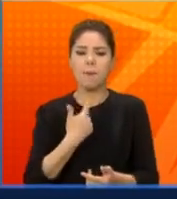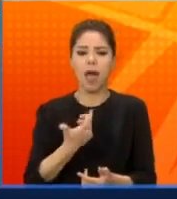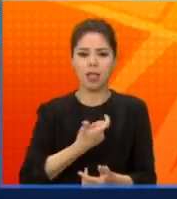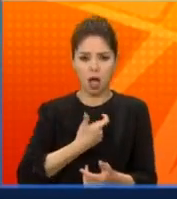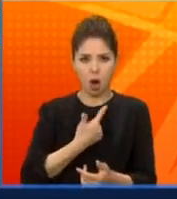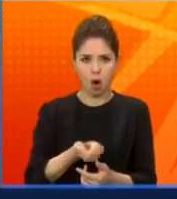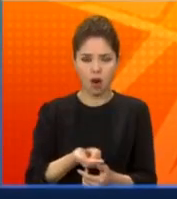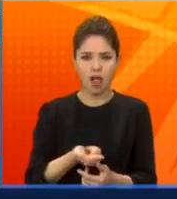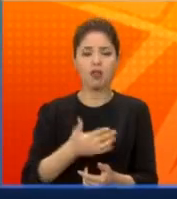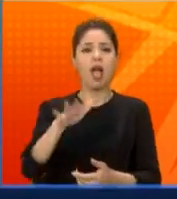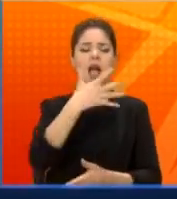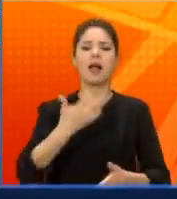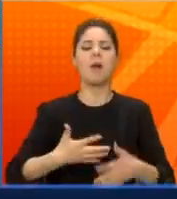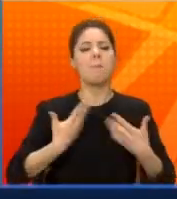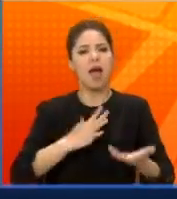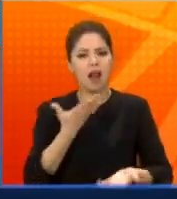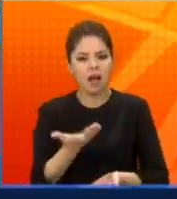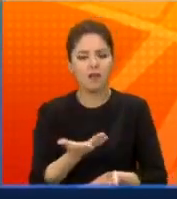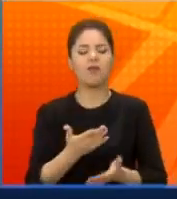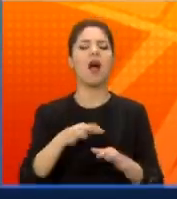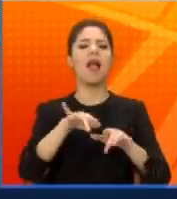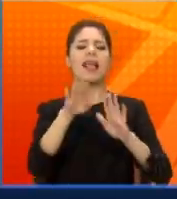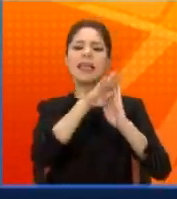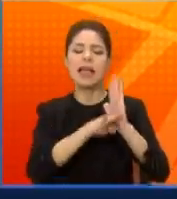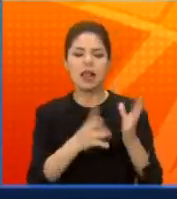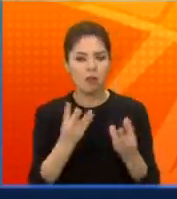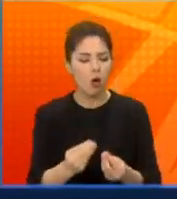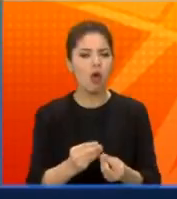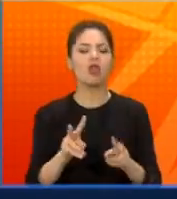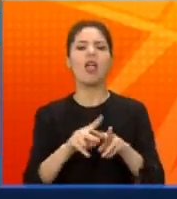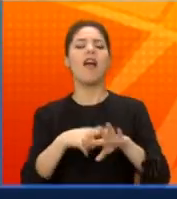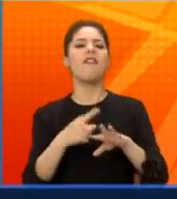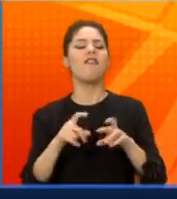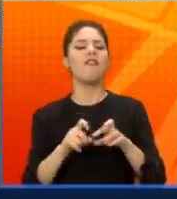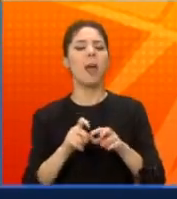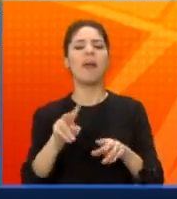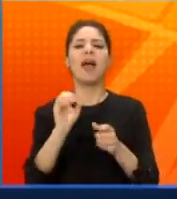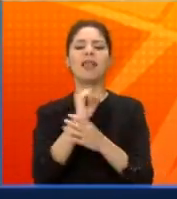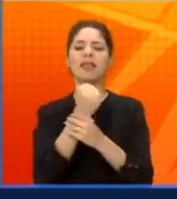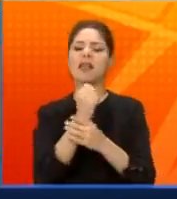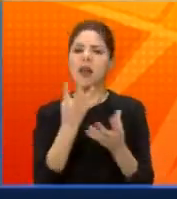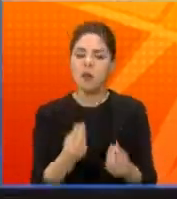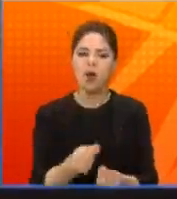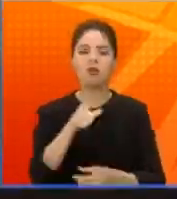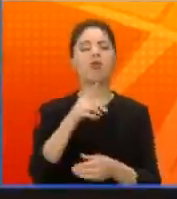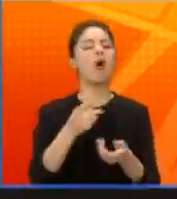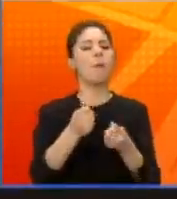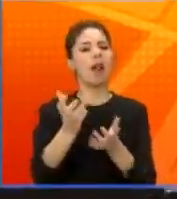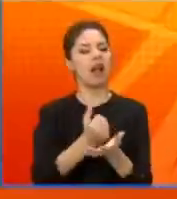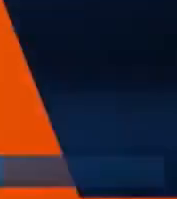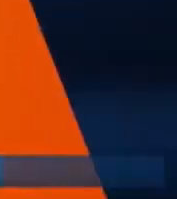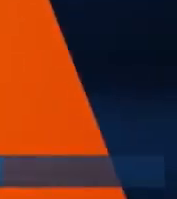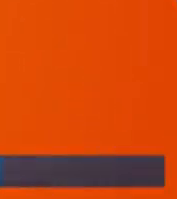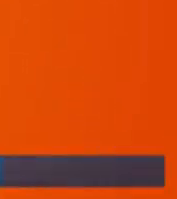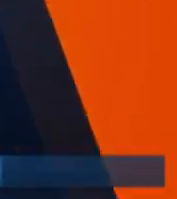okurken de herkes meraklıydı yani, yazılım olsun, web tasarım olsun. Evde yani masa başında bile para kazanabiliyorsun bu işten.